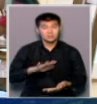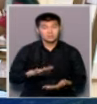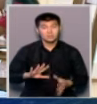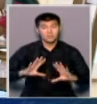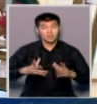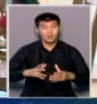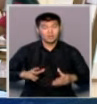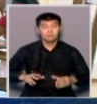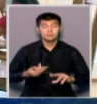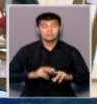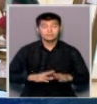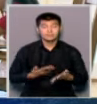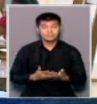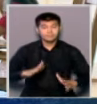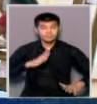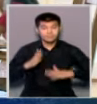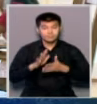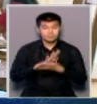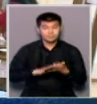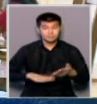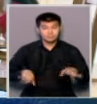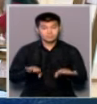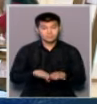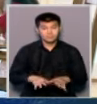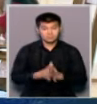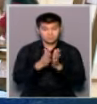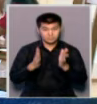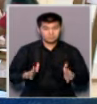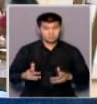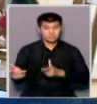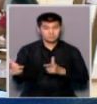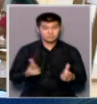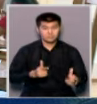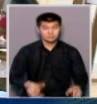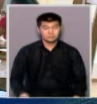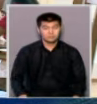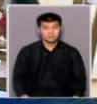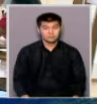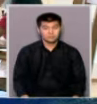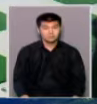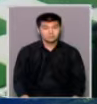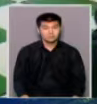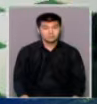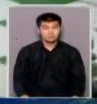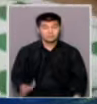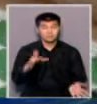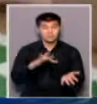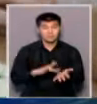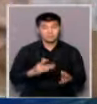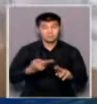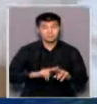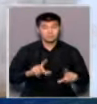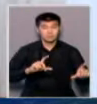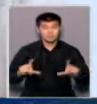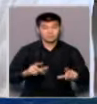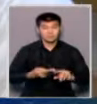әлем чемпионаттарына дайындап, әрі қарай осындай үлкен чемпионаттарға дайындап баптаймыз. Қаламызда ақылы шахмат